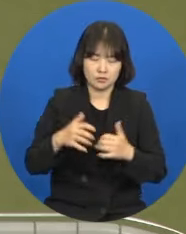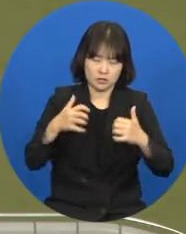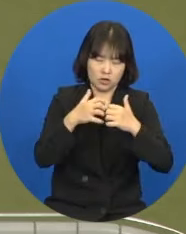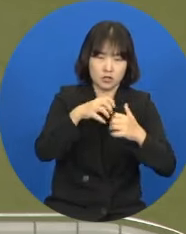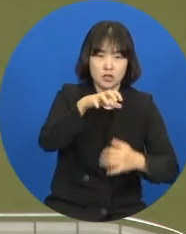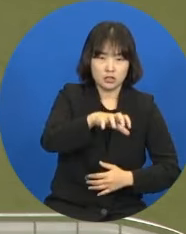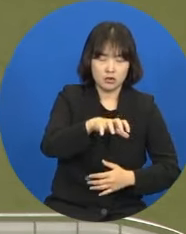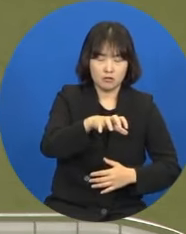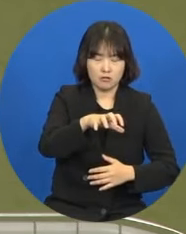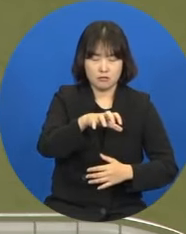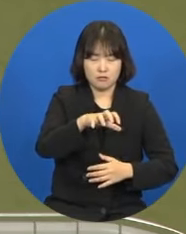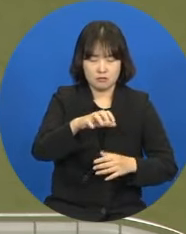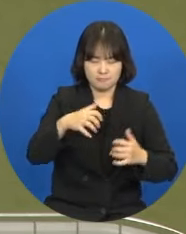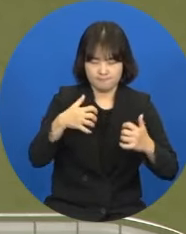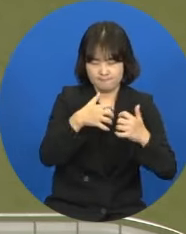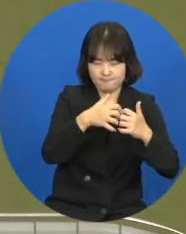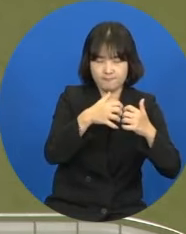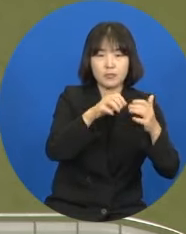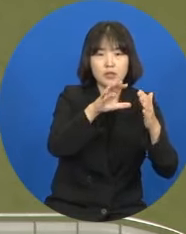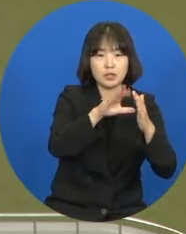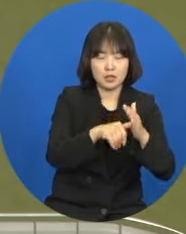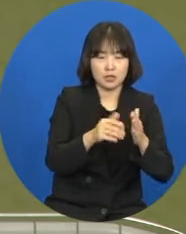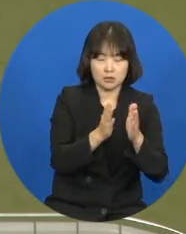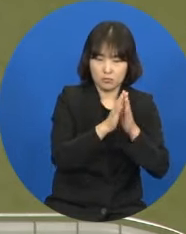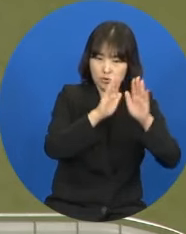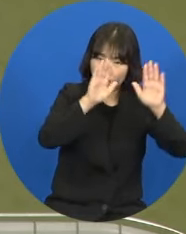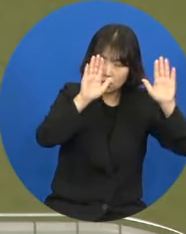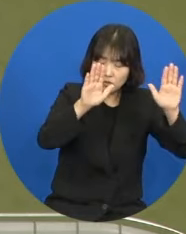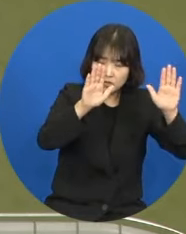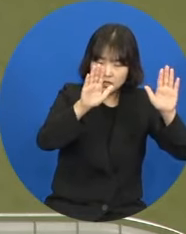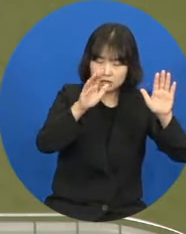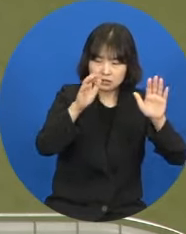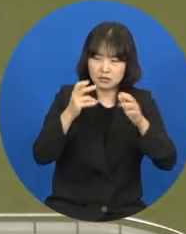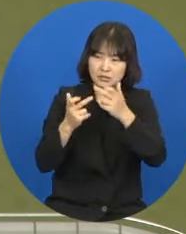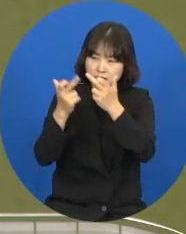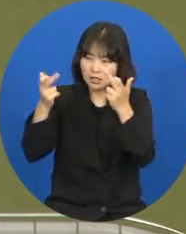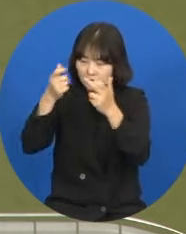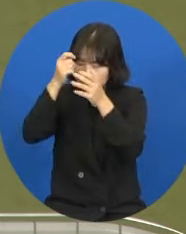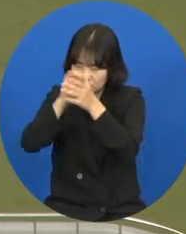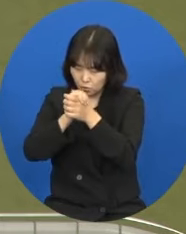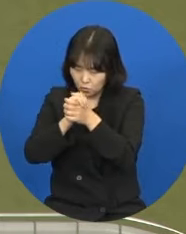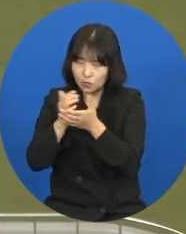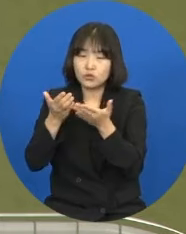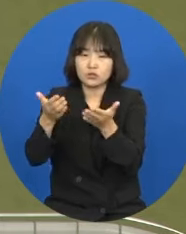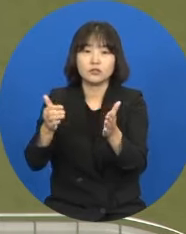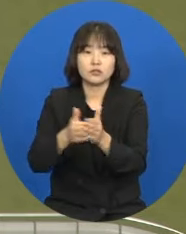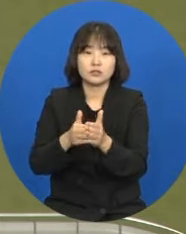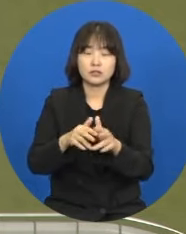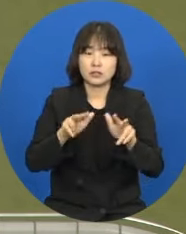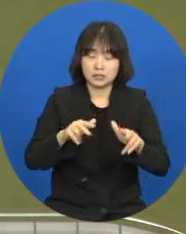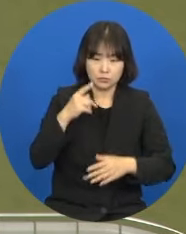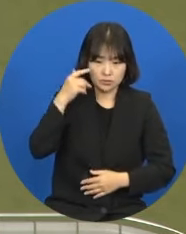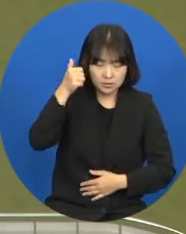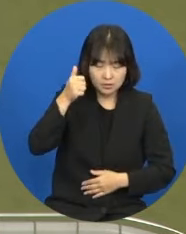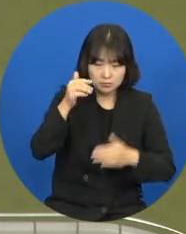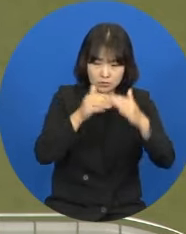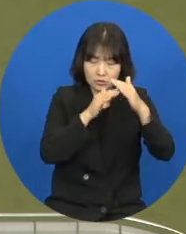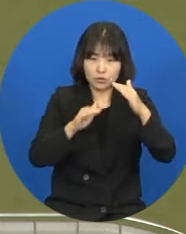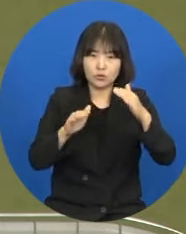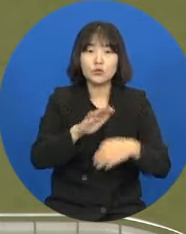나가서 전투할 때 모세는 산에서 기도하였고 지금 우리 목사님들과 또 우리